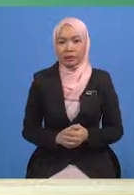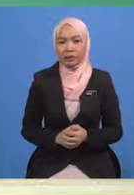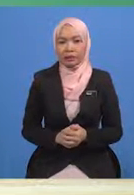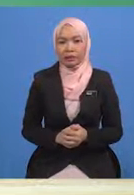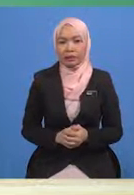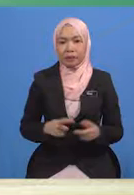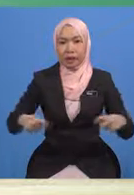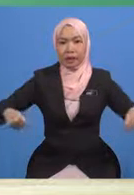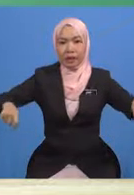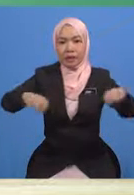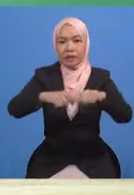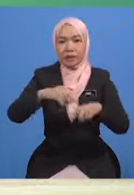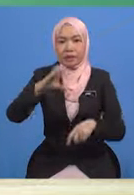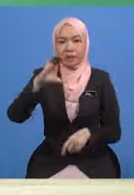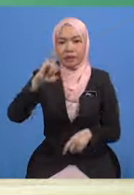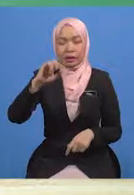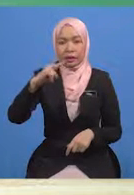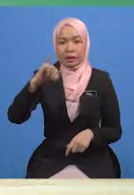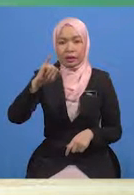Tasik Cini di Pahang.